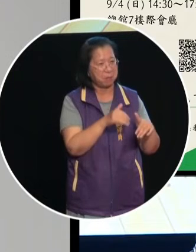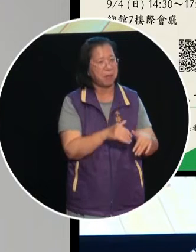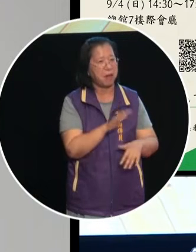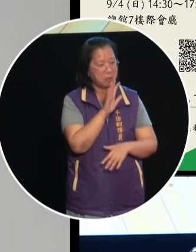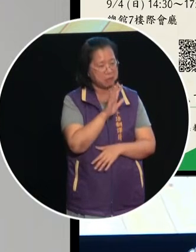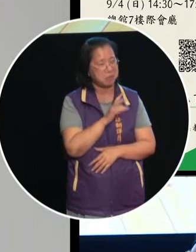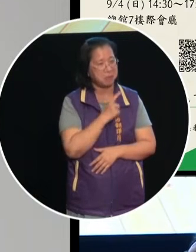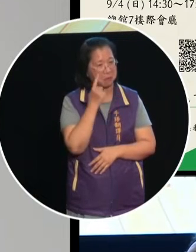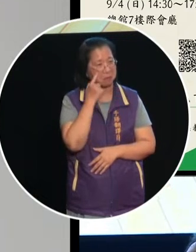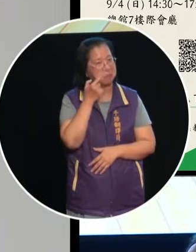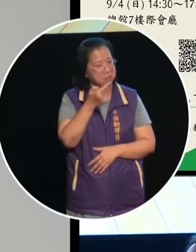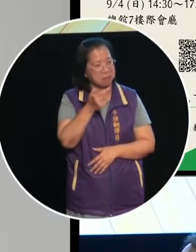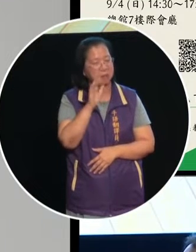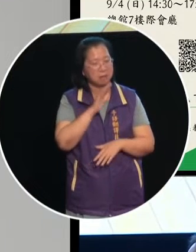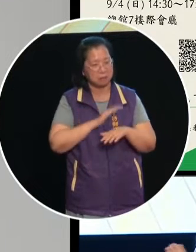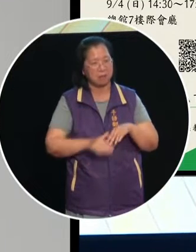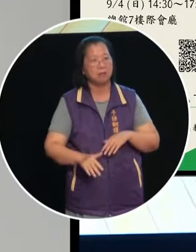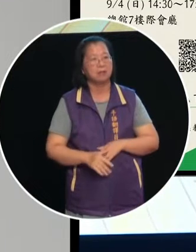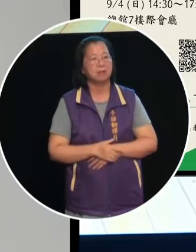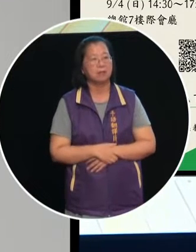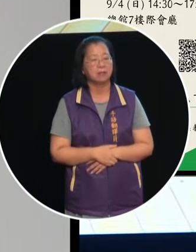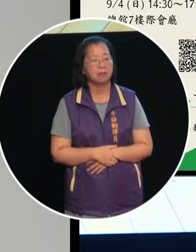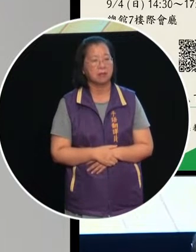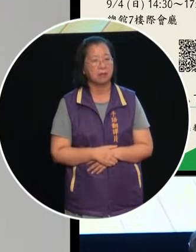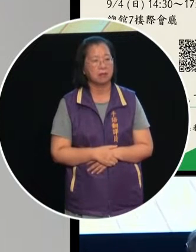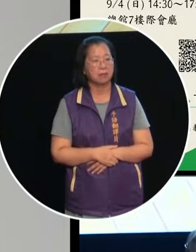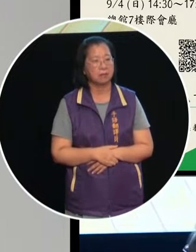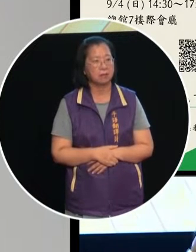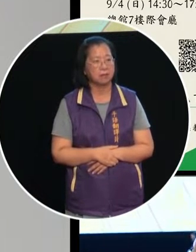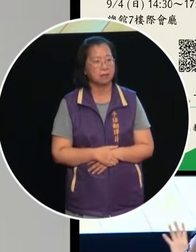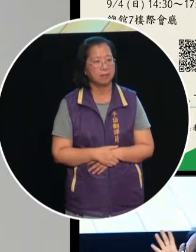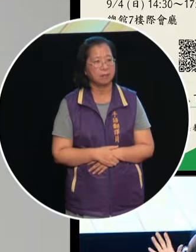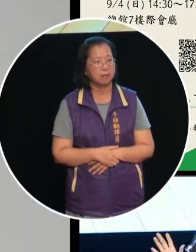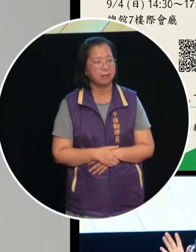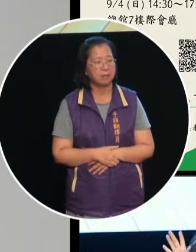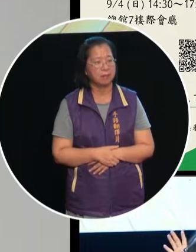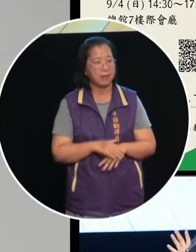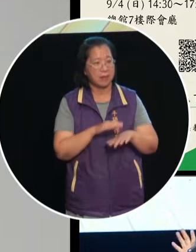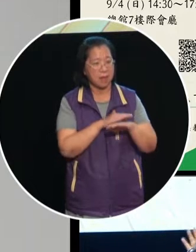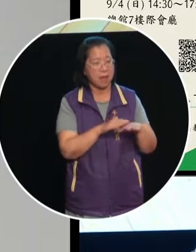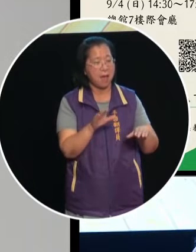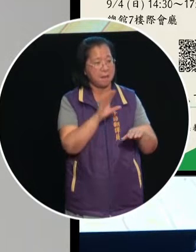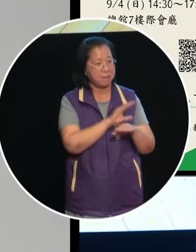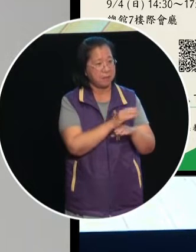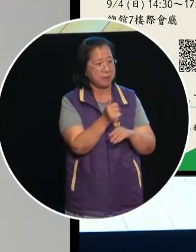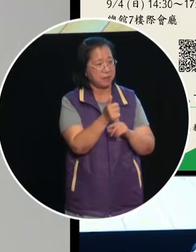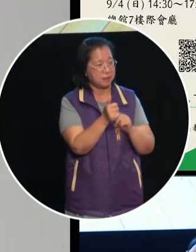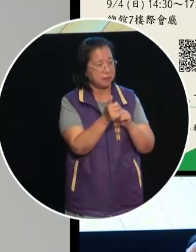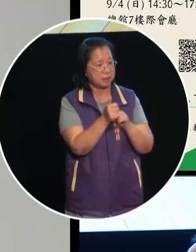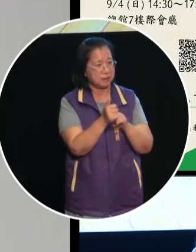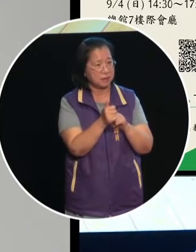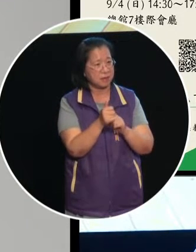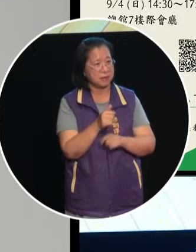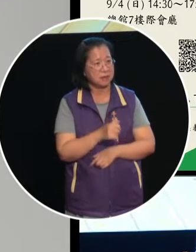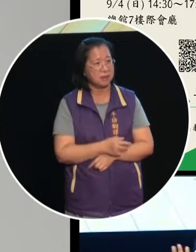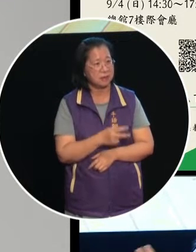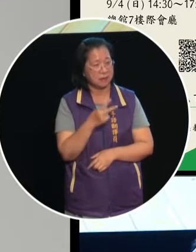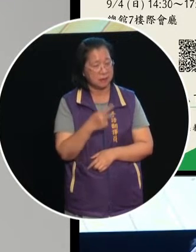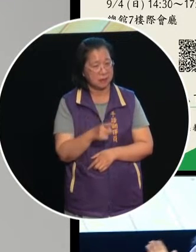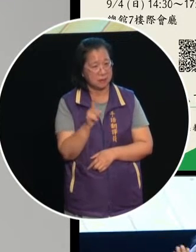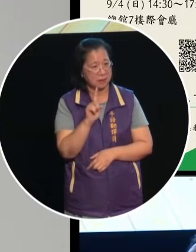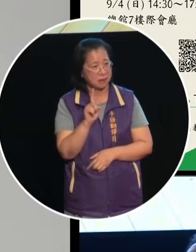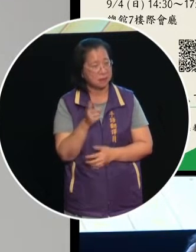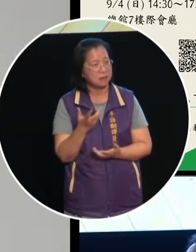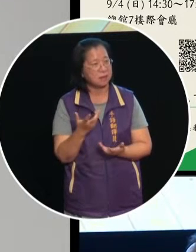的。那相对来讲是安田先生或马先生先，这